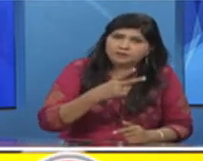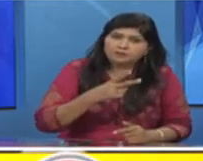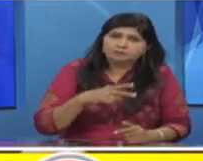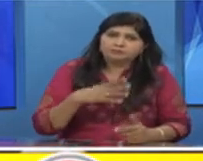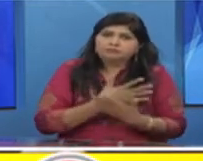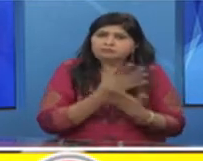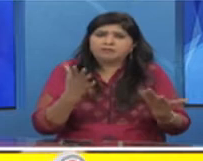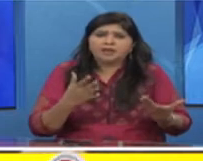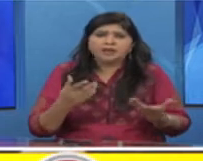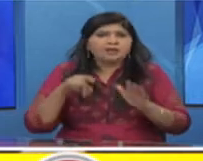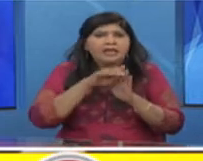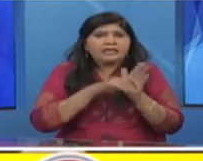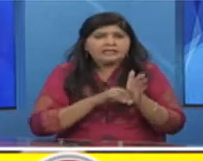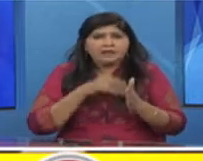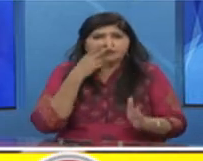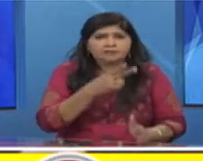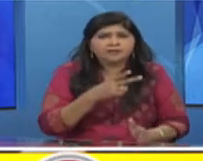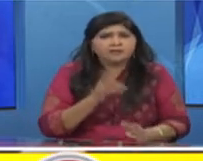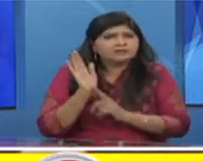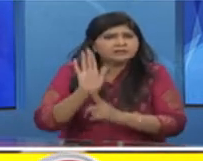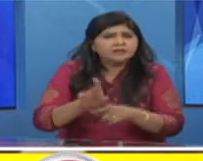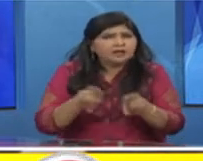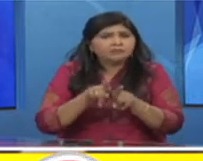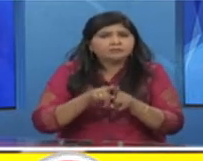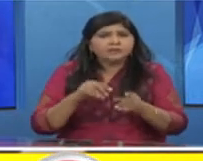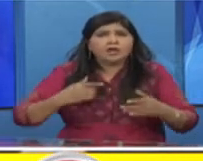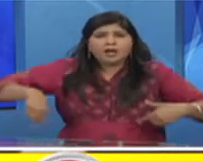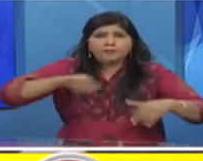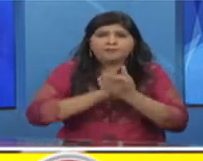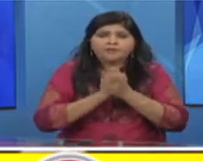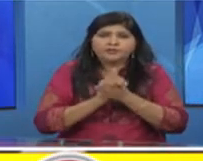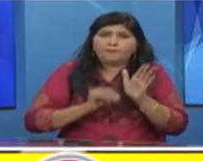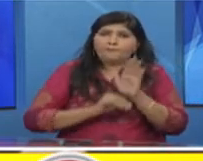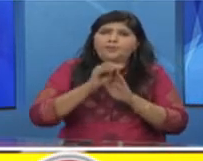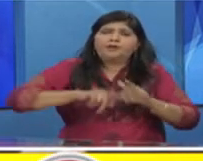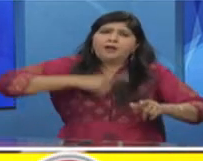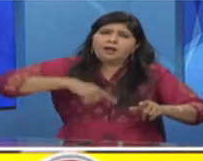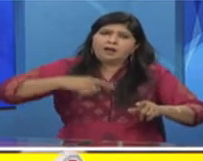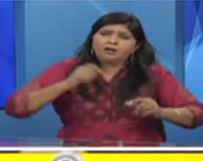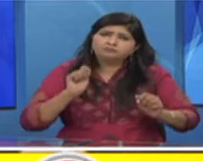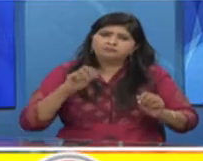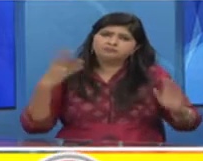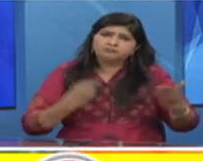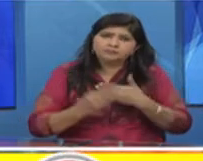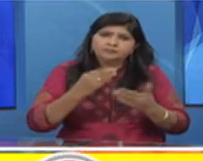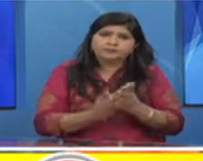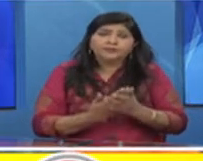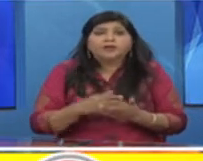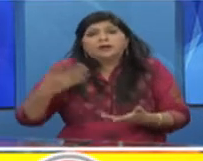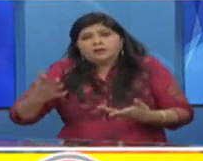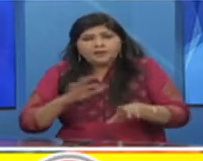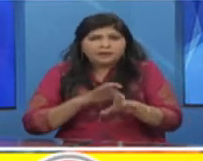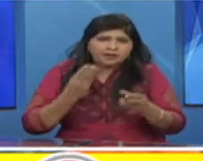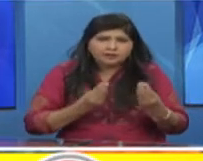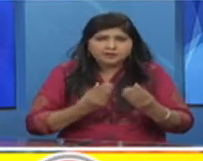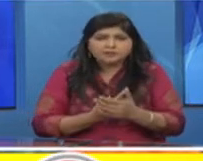ऐसे कई उदाहरण मिलेंगे जो आपसी सद्भाव को बढ़ाने के लिए निरंतर काम करते रहे हैं। लेकिन कई बार